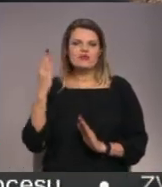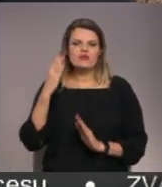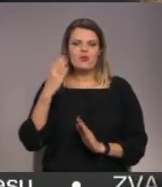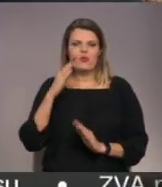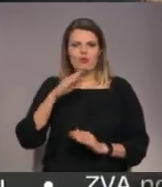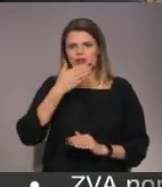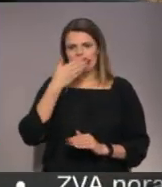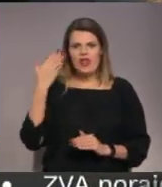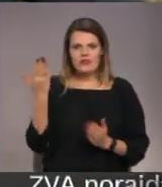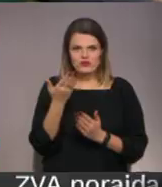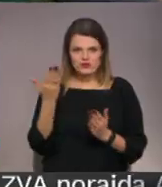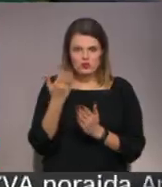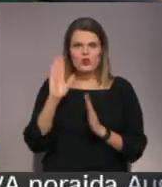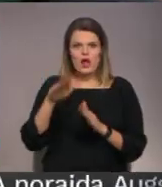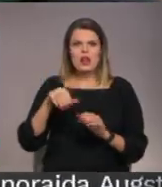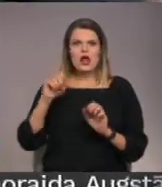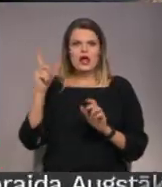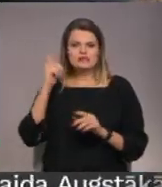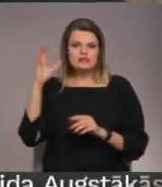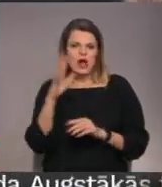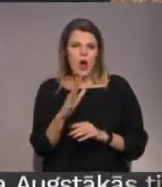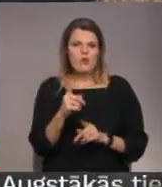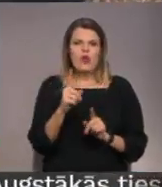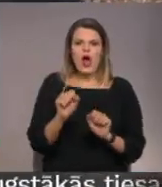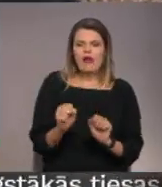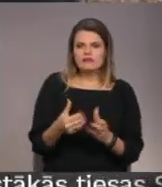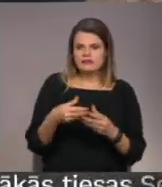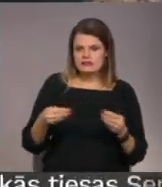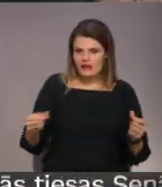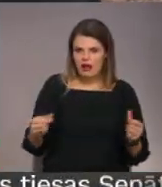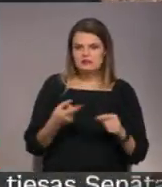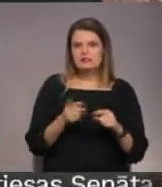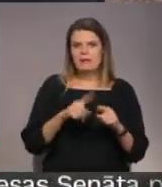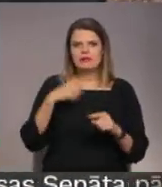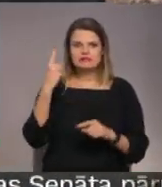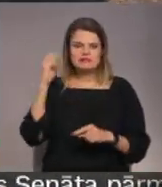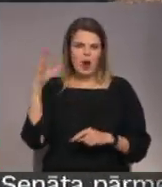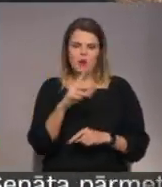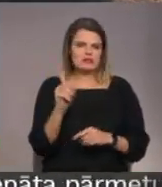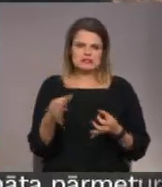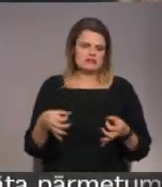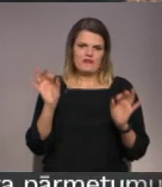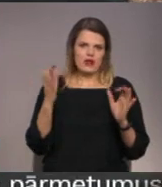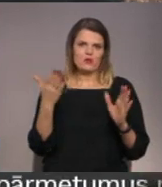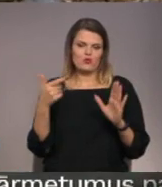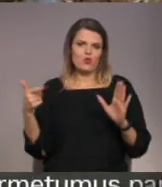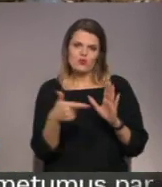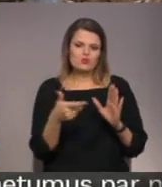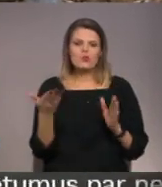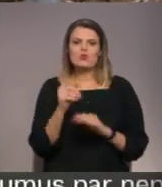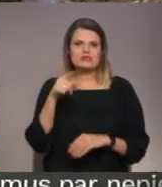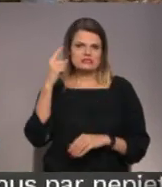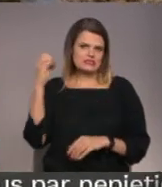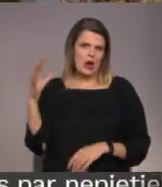sulu sasalsts, jūs ārā viņi nedabū, un pat viņi pa koku iet. Tāpēc tā saulīta un dienvidu puse ir svarīga urbšana.